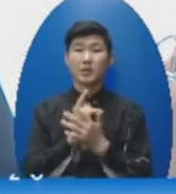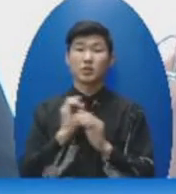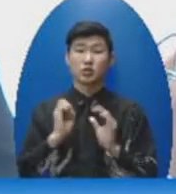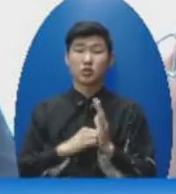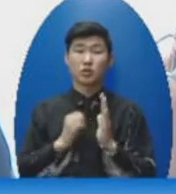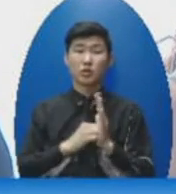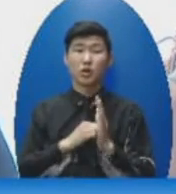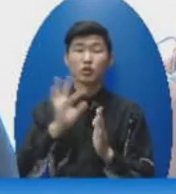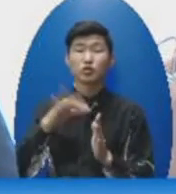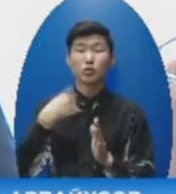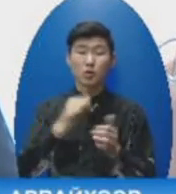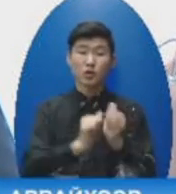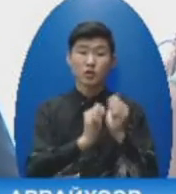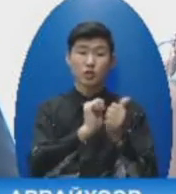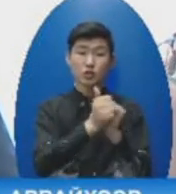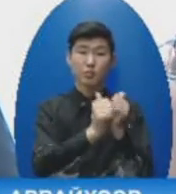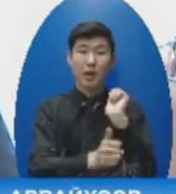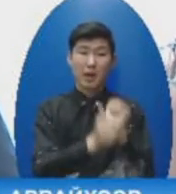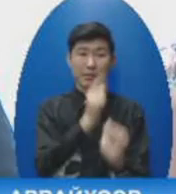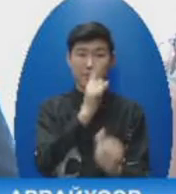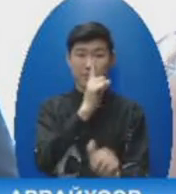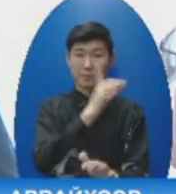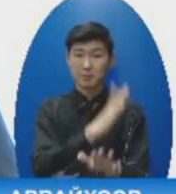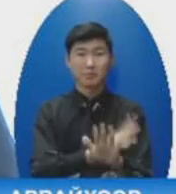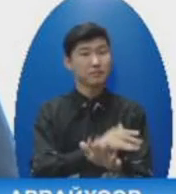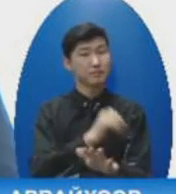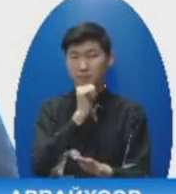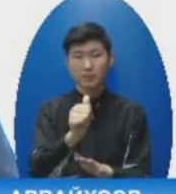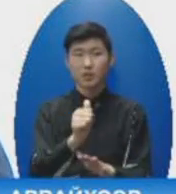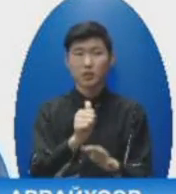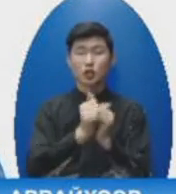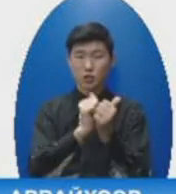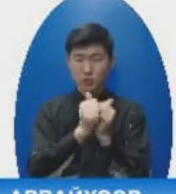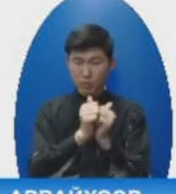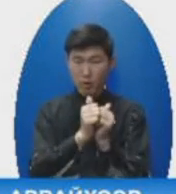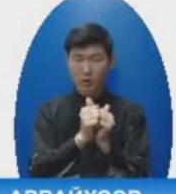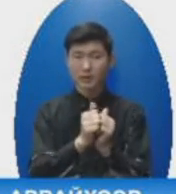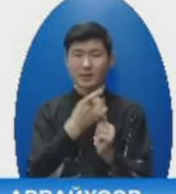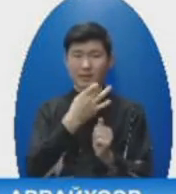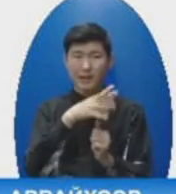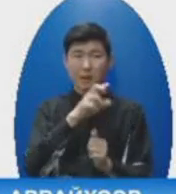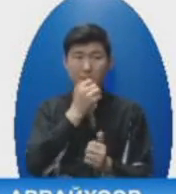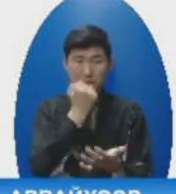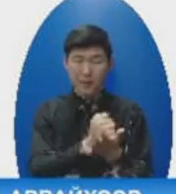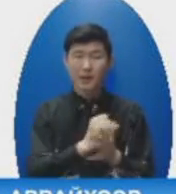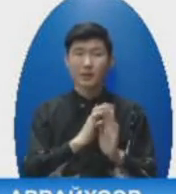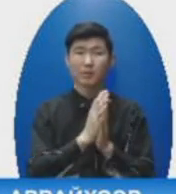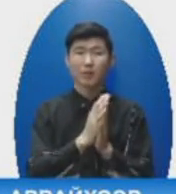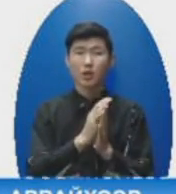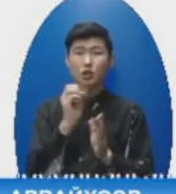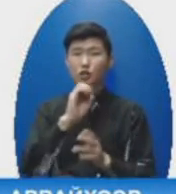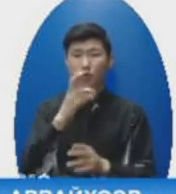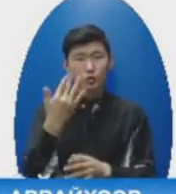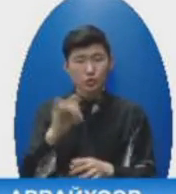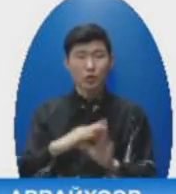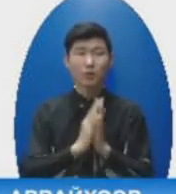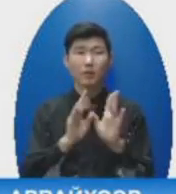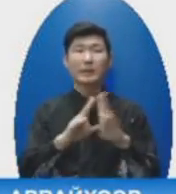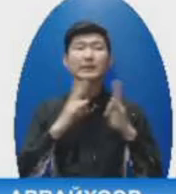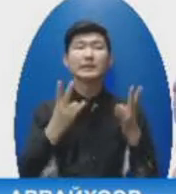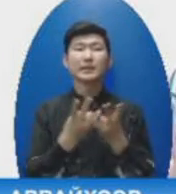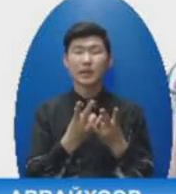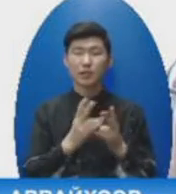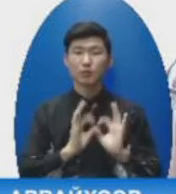ёстой. Зөвхөн спортын амжилтаараа биш. Спортын сахилга бат, ёс зүй, сахилга хариуцлага гэдэг юмараа нийгэмд үлгэрлэх